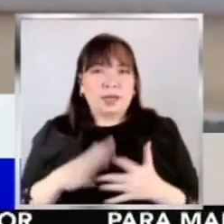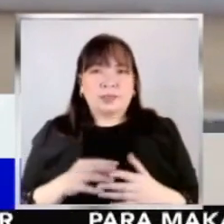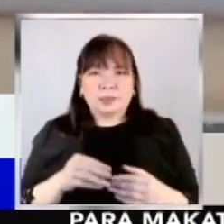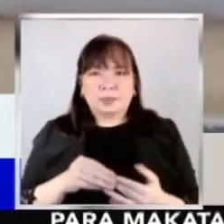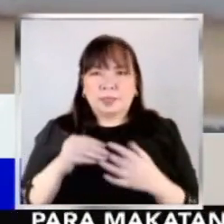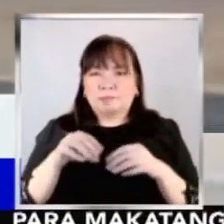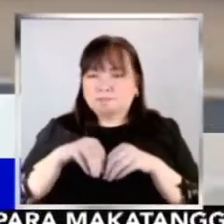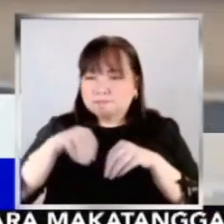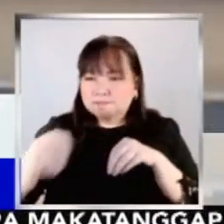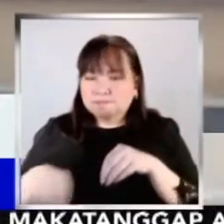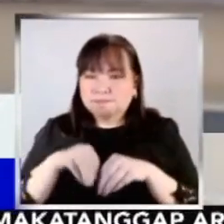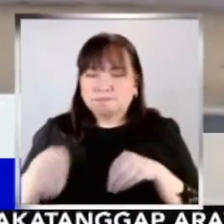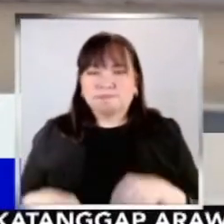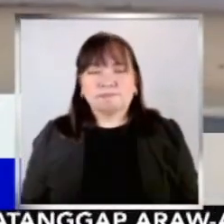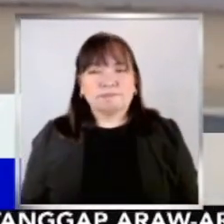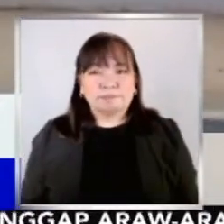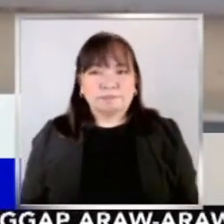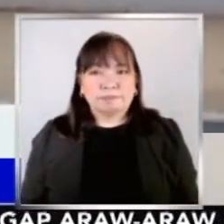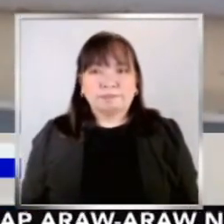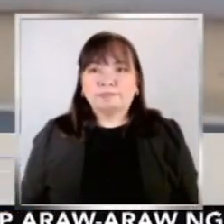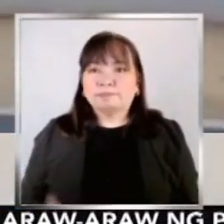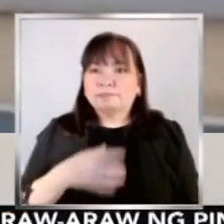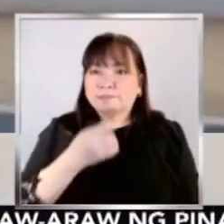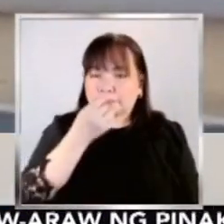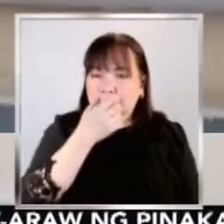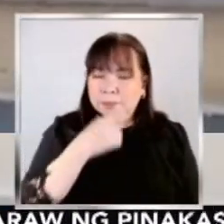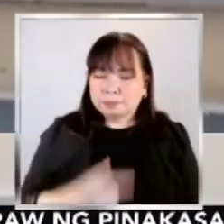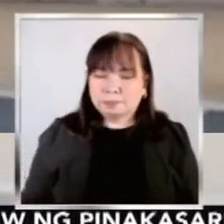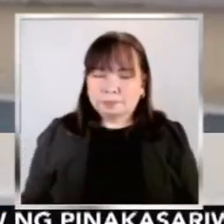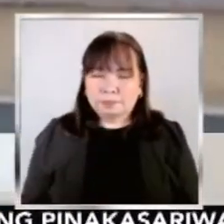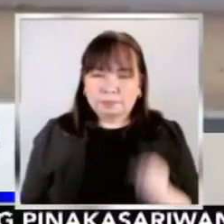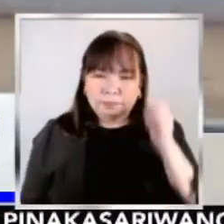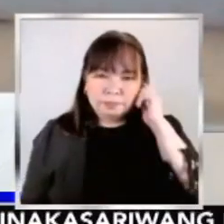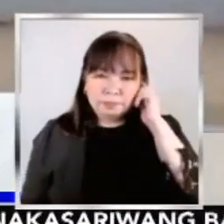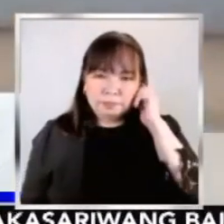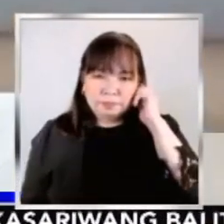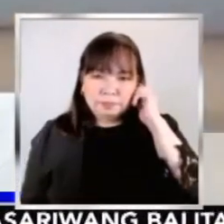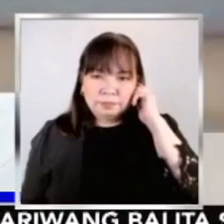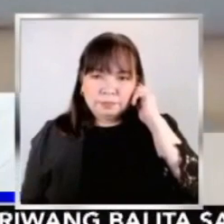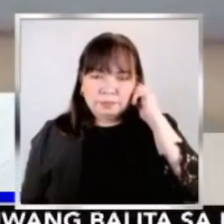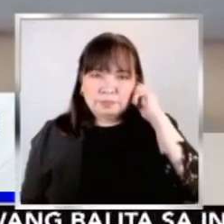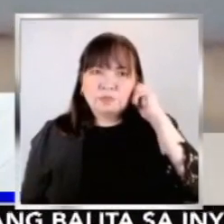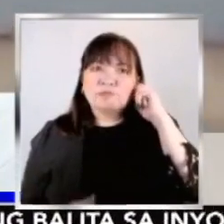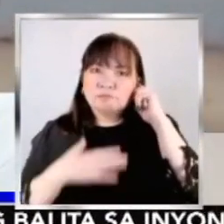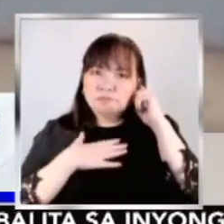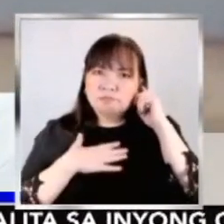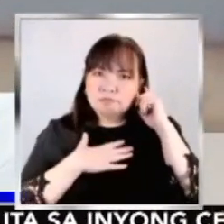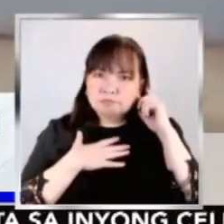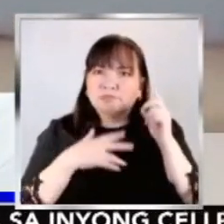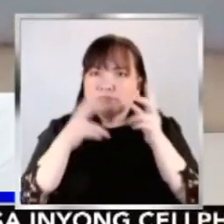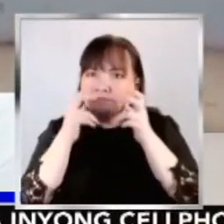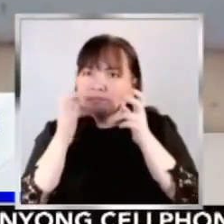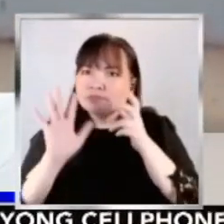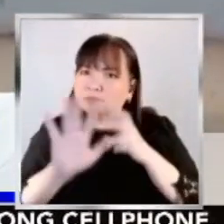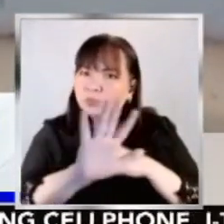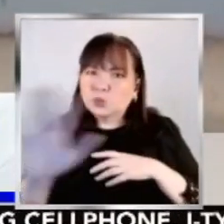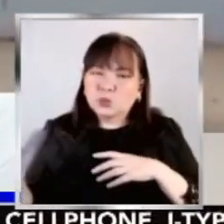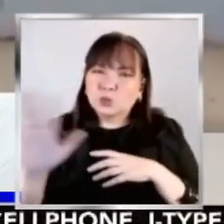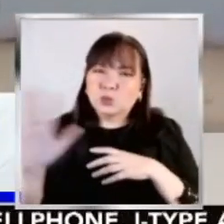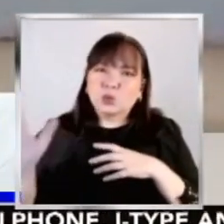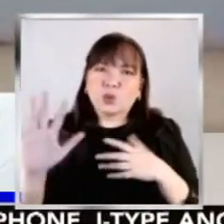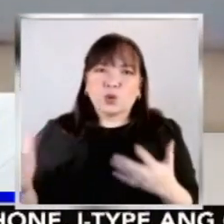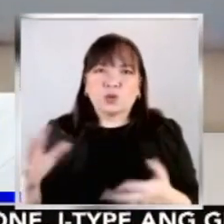ito sa sumunod. Huwag kakama ko ito, isasasatalain namin. Gusto pa rin namin marinig, ilan na mga kakay,